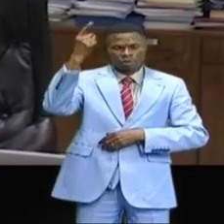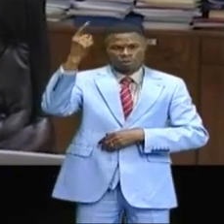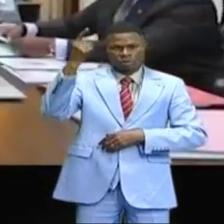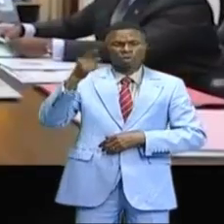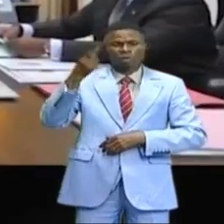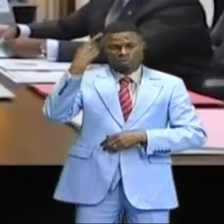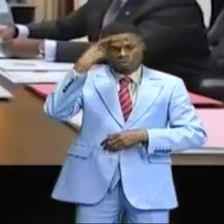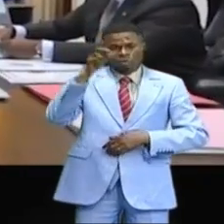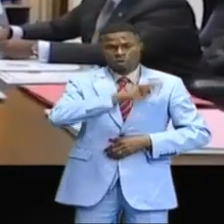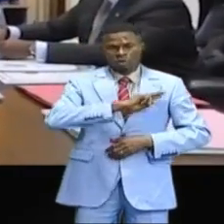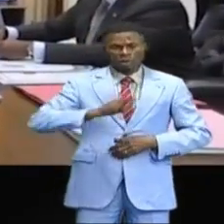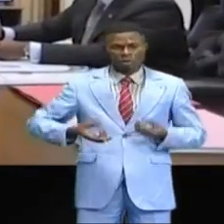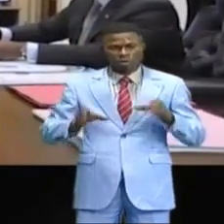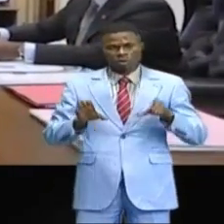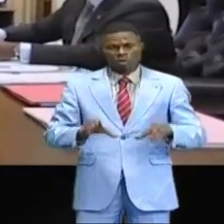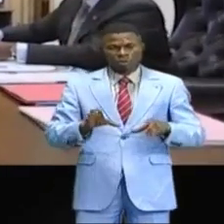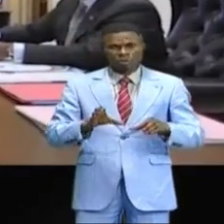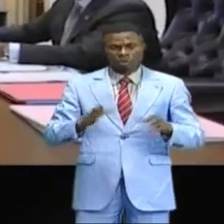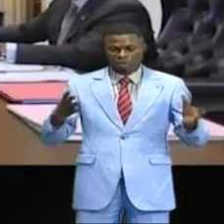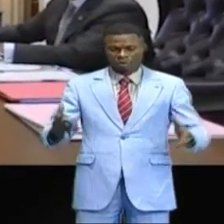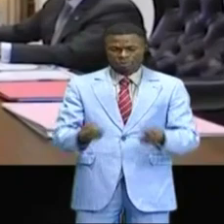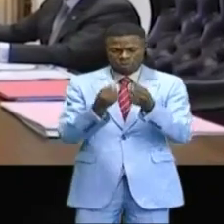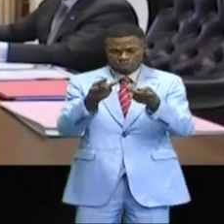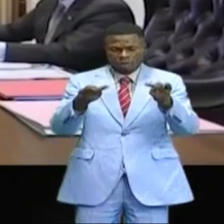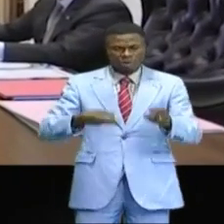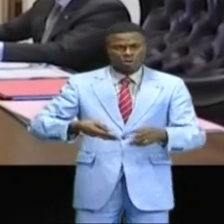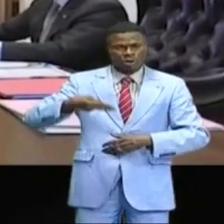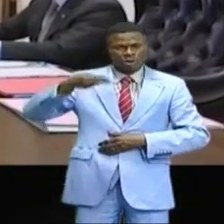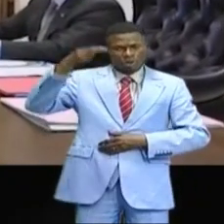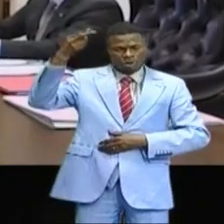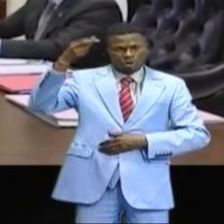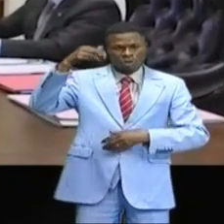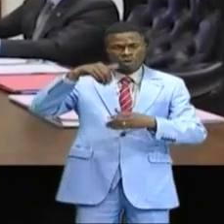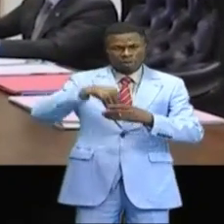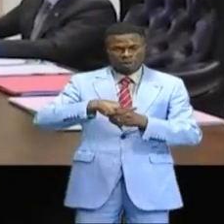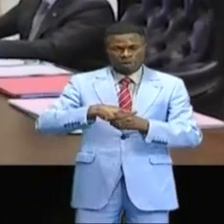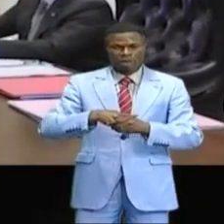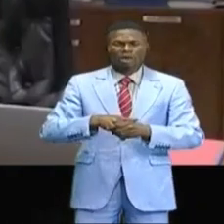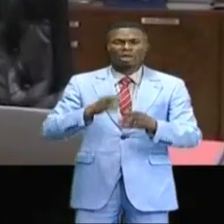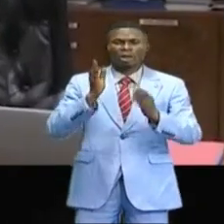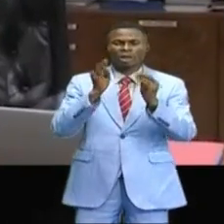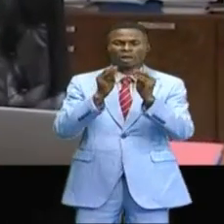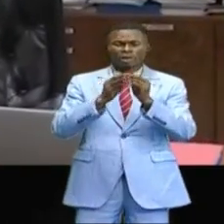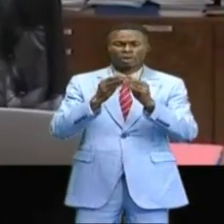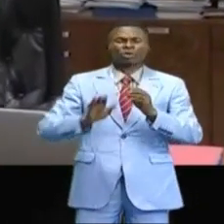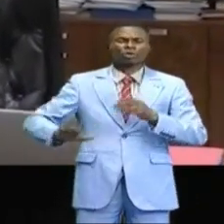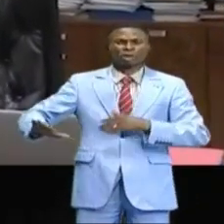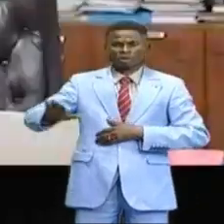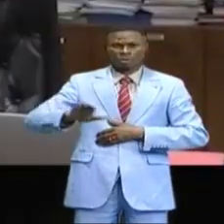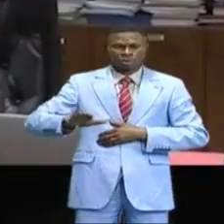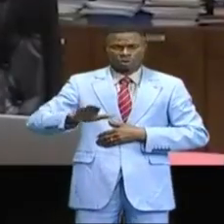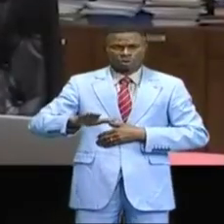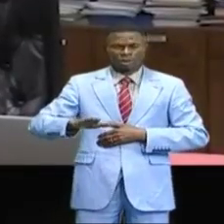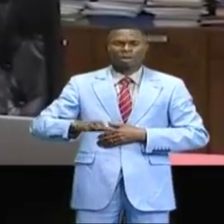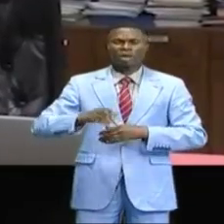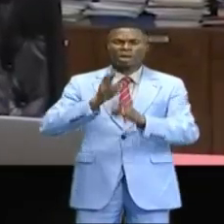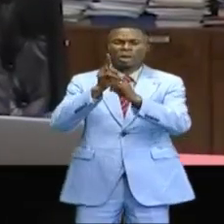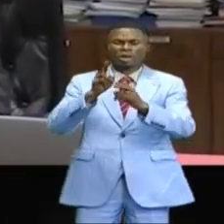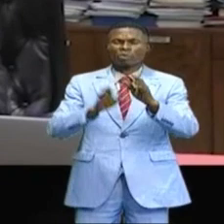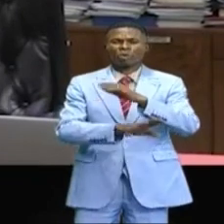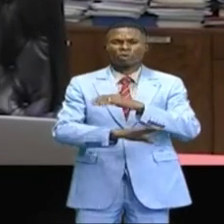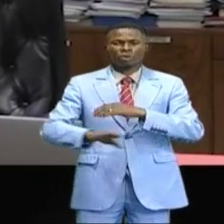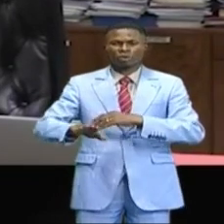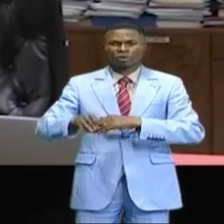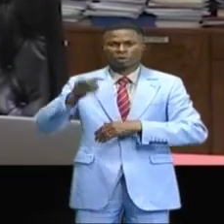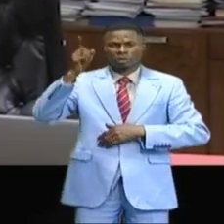la République démocratique du Congo de retrouver sa place dans les concerts de nations. En dernier lieu, le